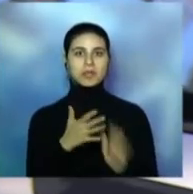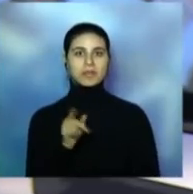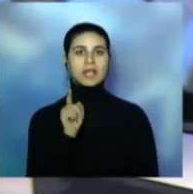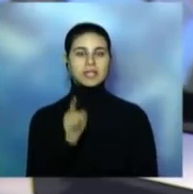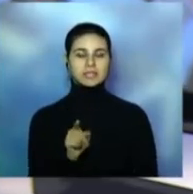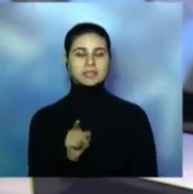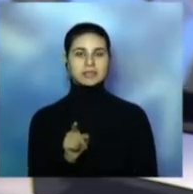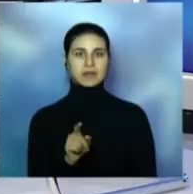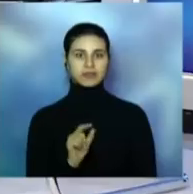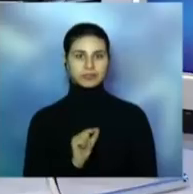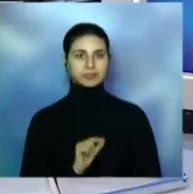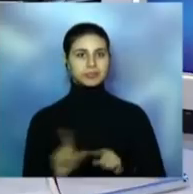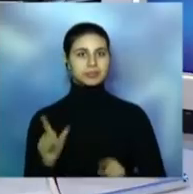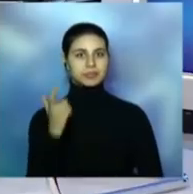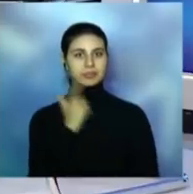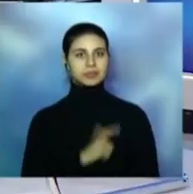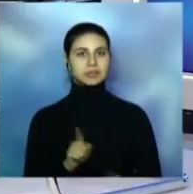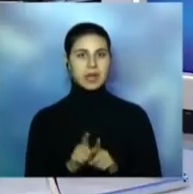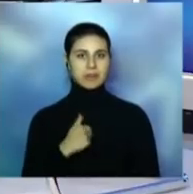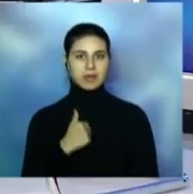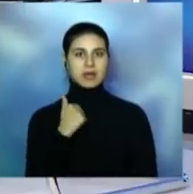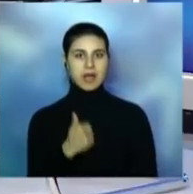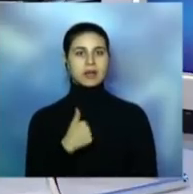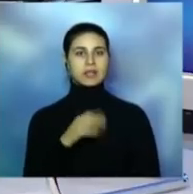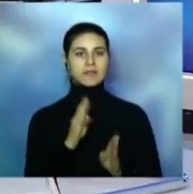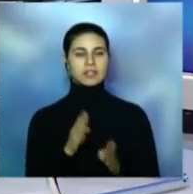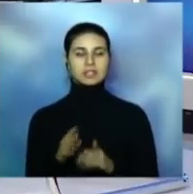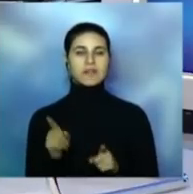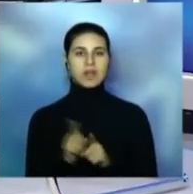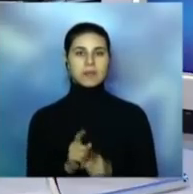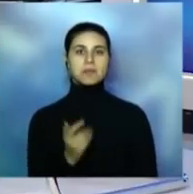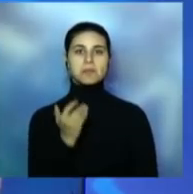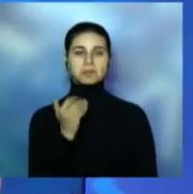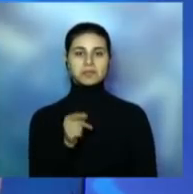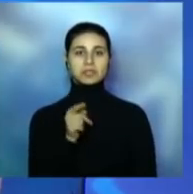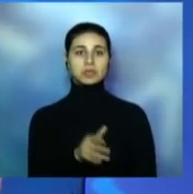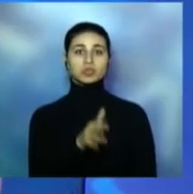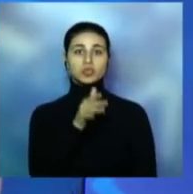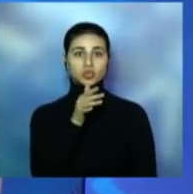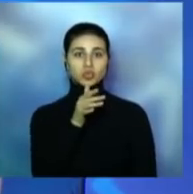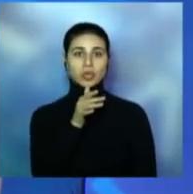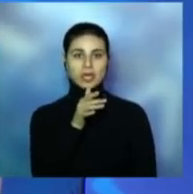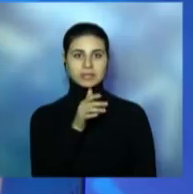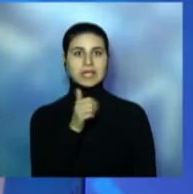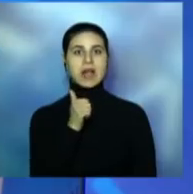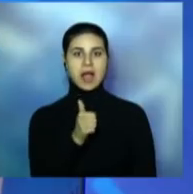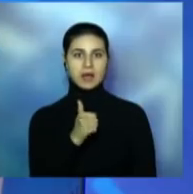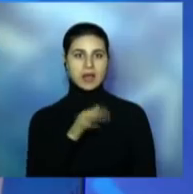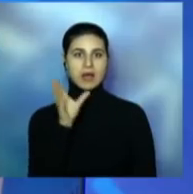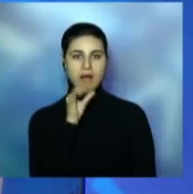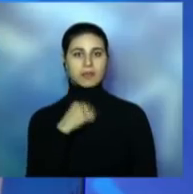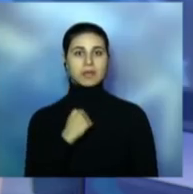ის წახალისებულია, რომ აგრესია ინსტრუმენტია რაღაც გარკვეული მისთვის სიმწუთას წარმოსახული წარმატების